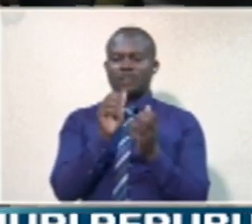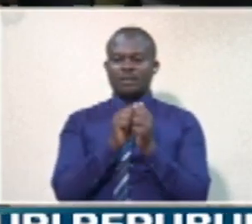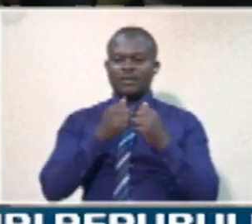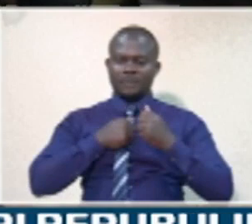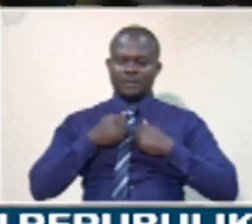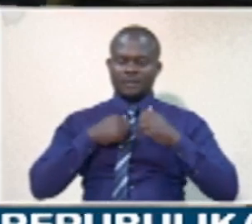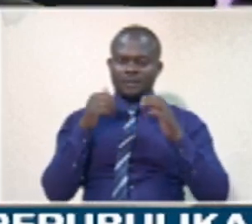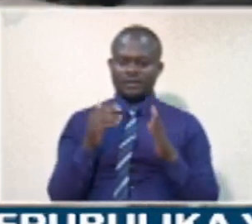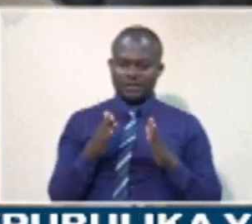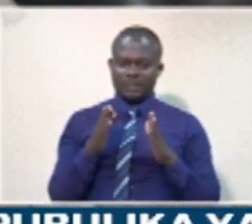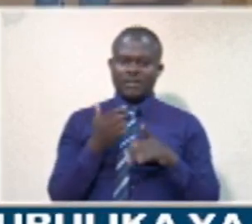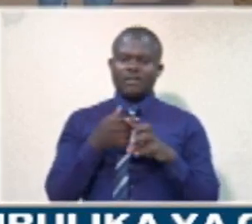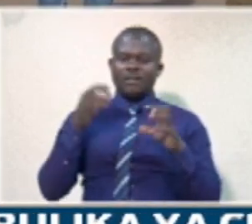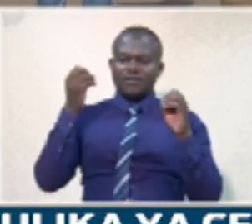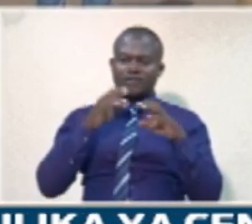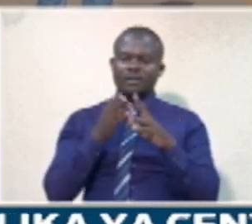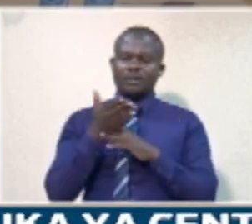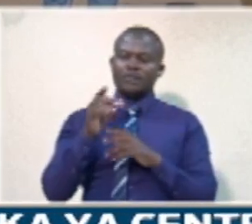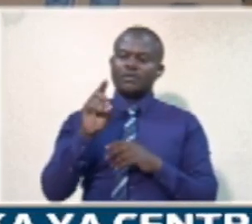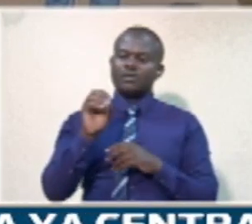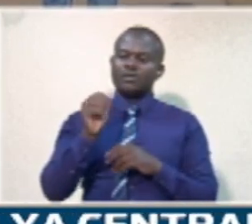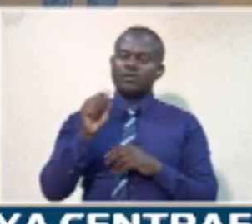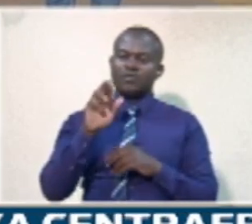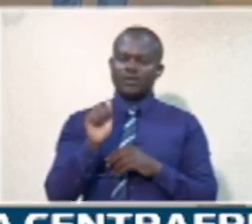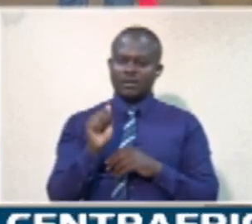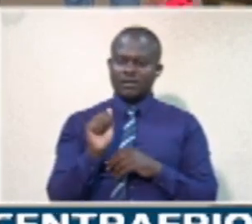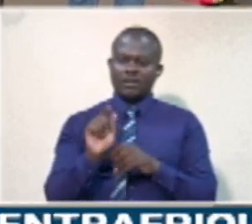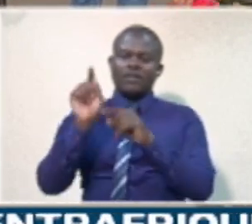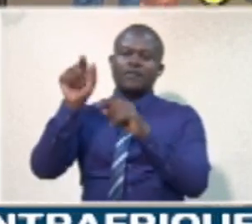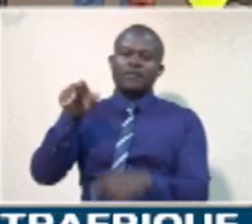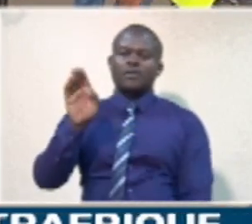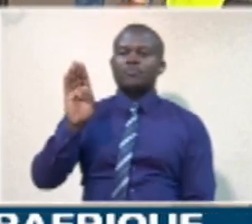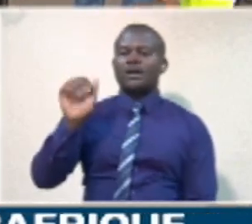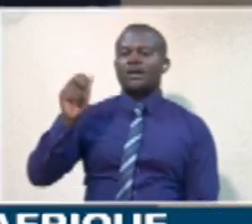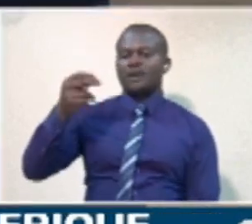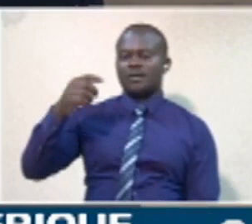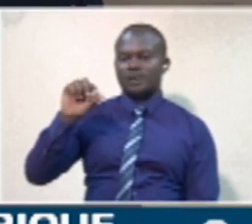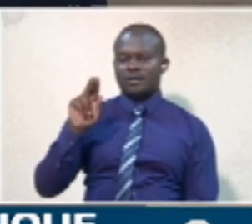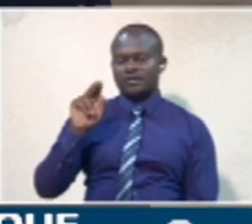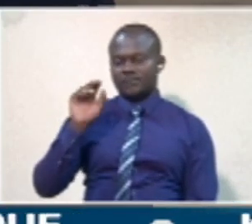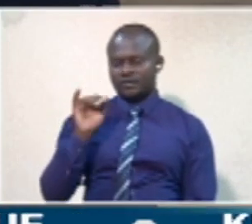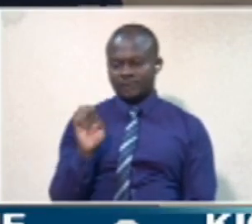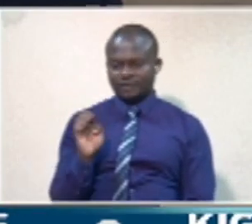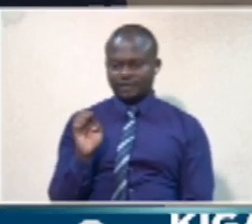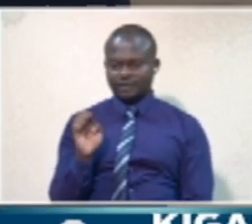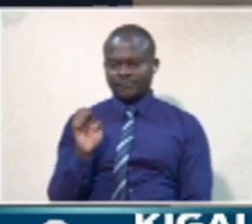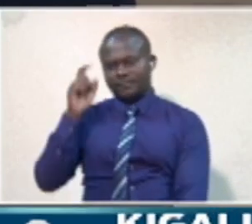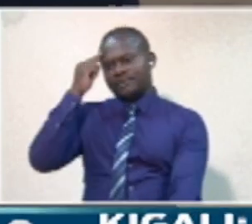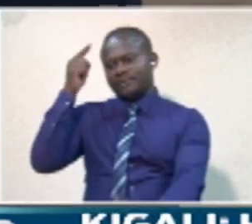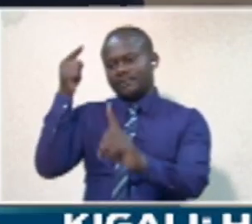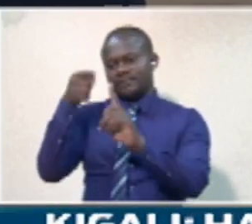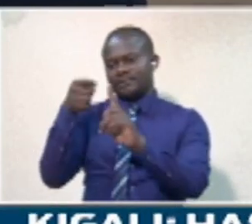Rwanda. Indege izajya ihaguruka I Kigali inyure Douala ive Douala ijya Bangui. Ahagamijwe cyane ni